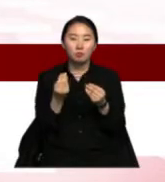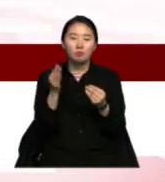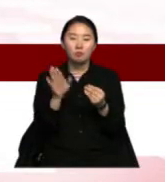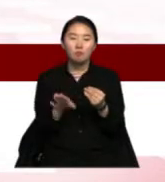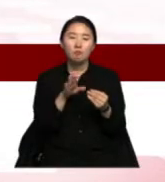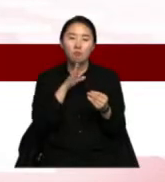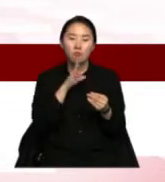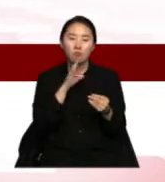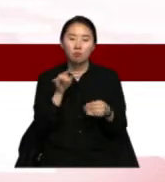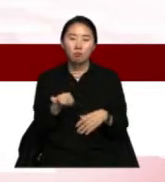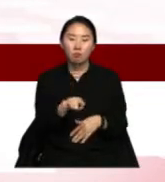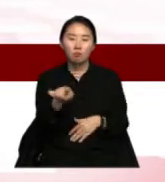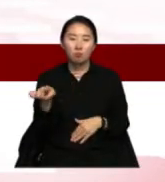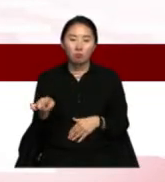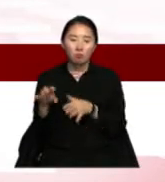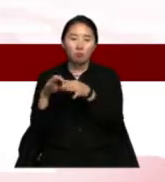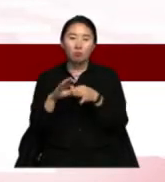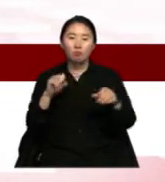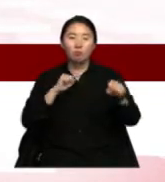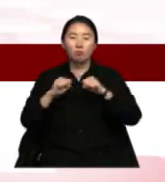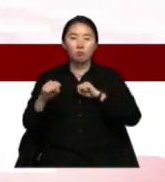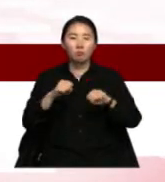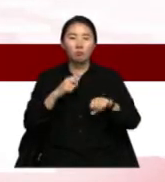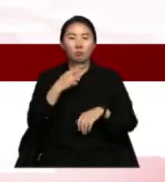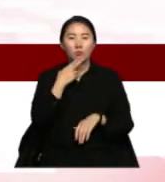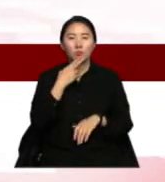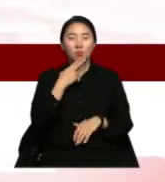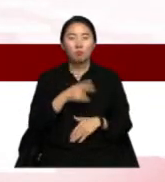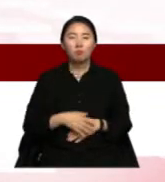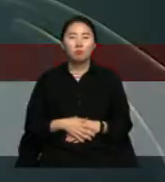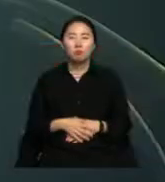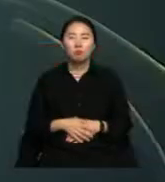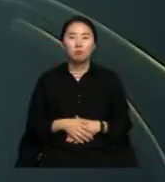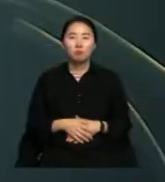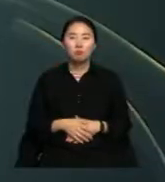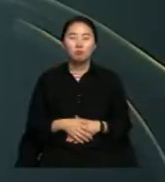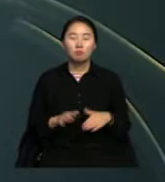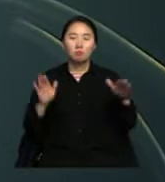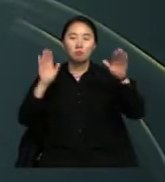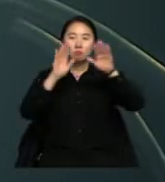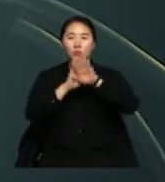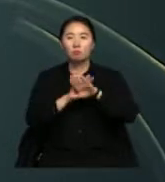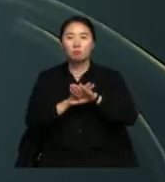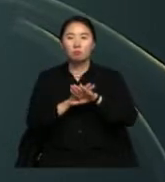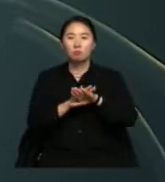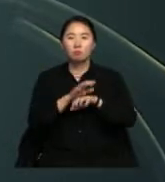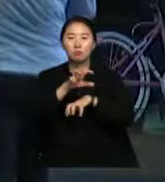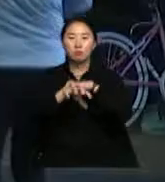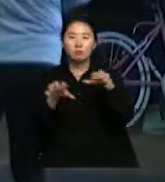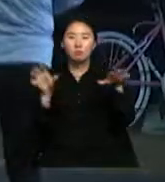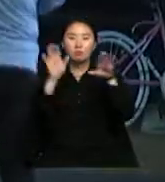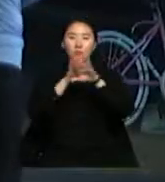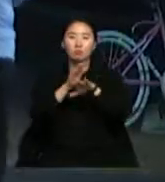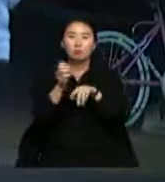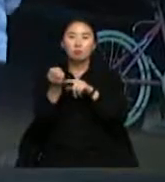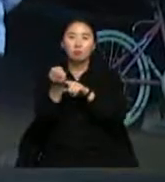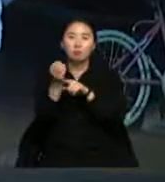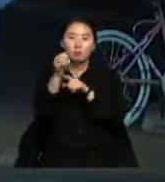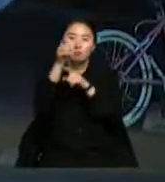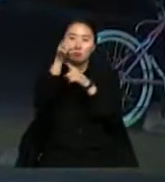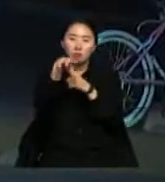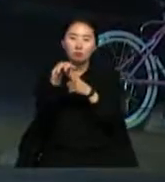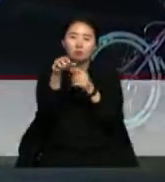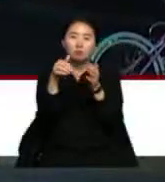실제로 그분들이 계속 활동하는 거는 사실 없어요. 밤이 되자 상봉일동 곳곳에 어둠을 밝히는 불이